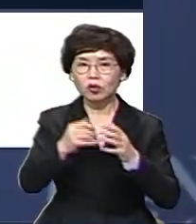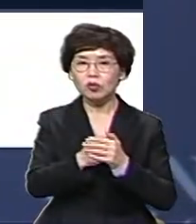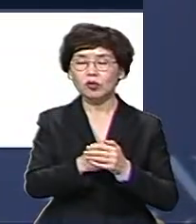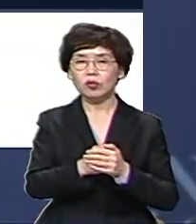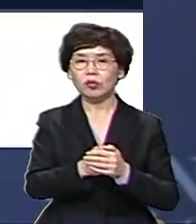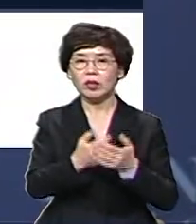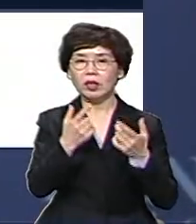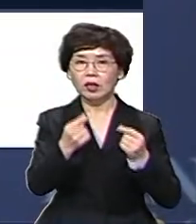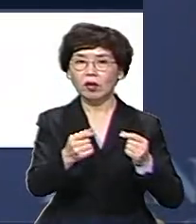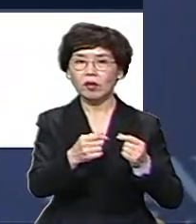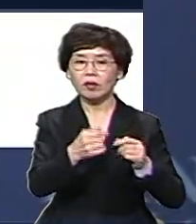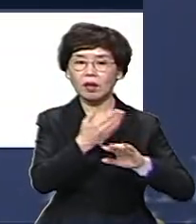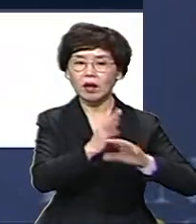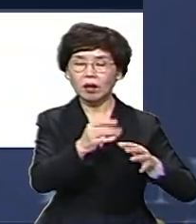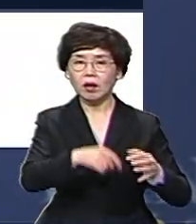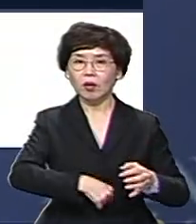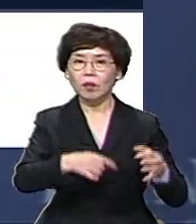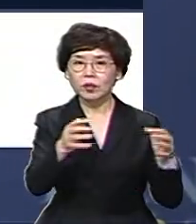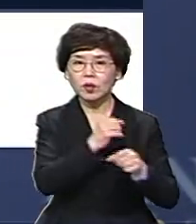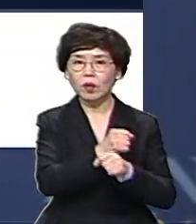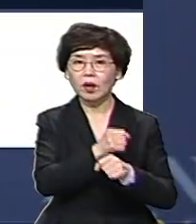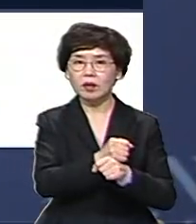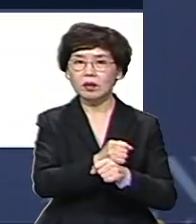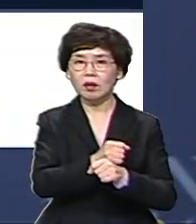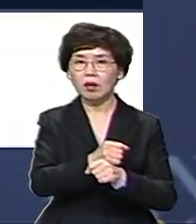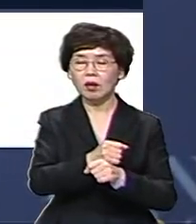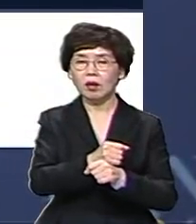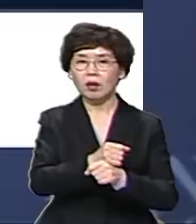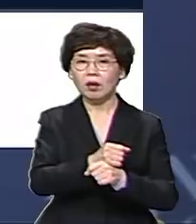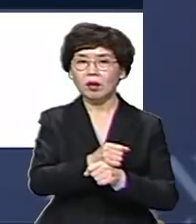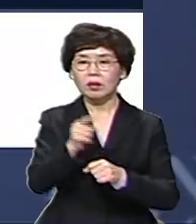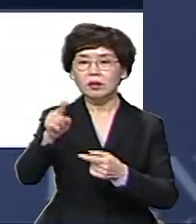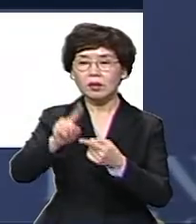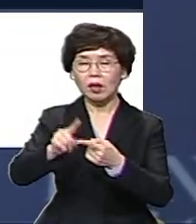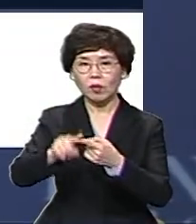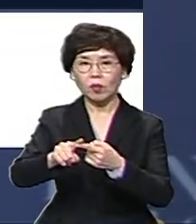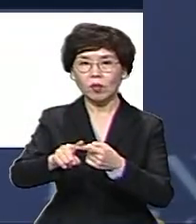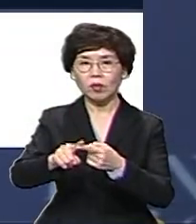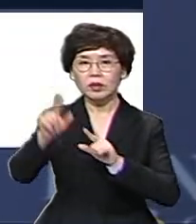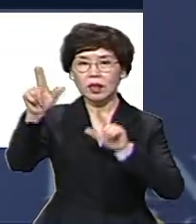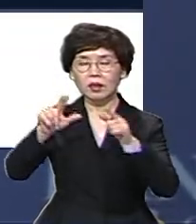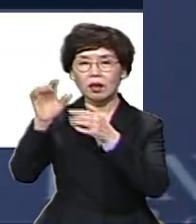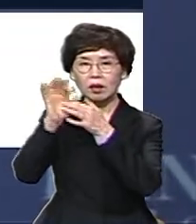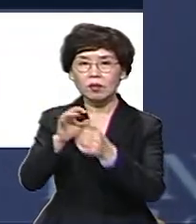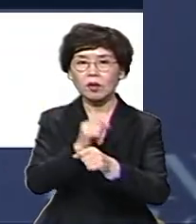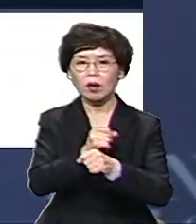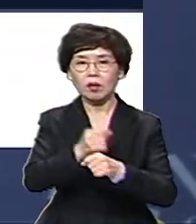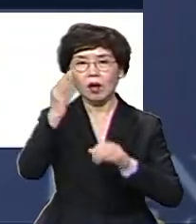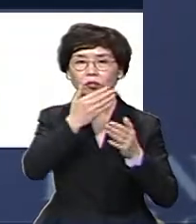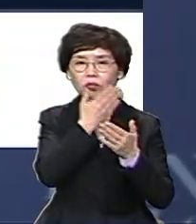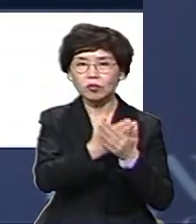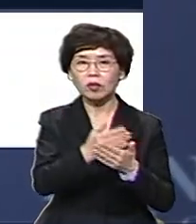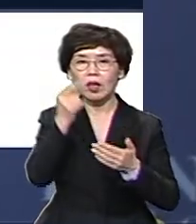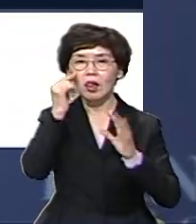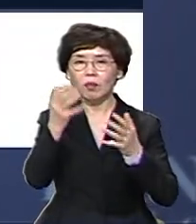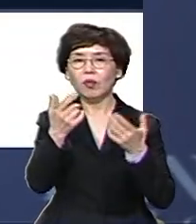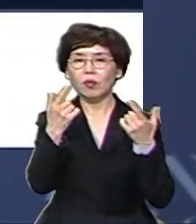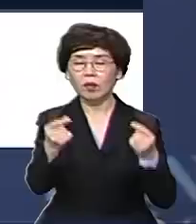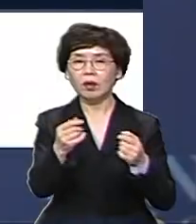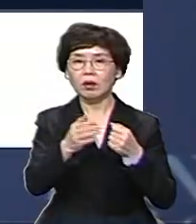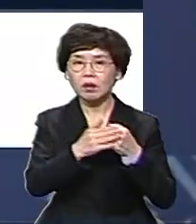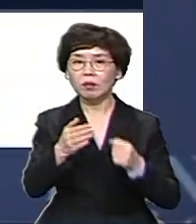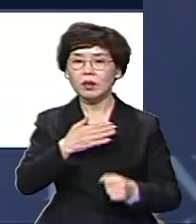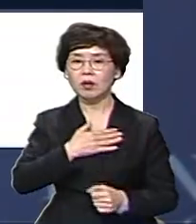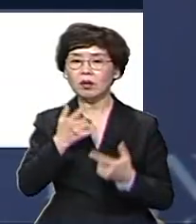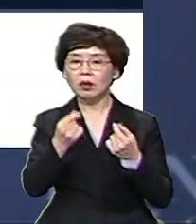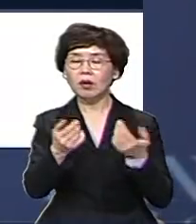때에는 제재를 통해서 미국뿐만이 아니라 유엔과 여러 다른 나라 국가들, 러시아, 중국, 특히 여러 국가들과 함께